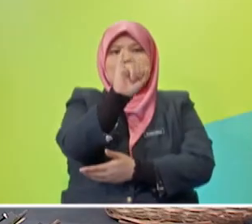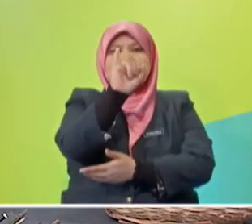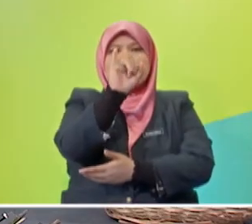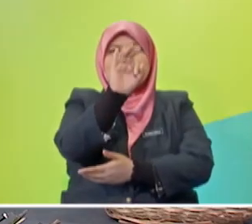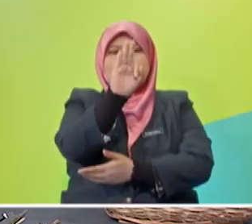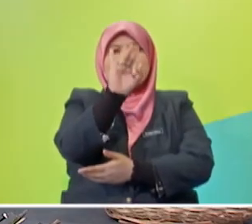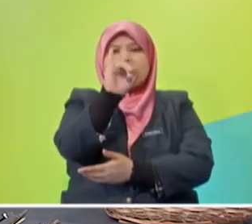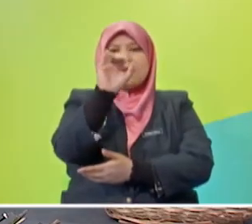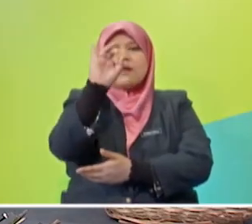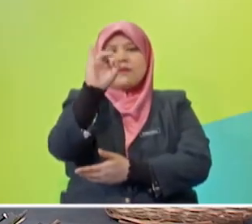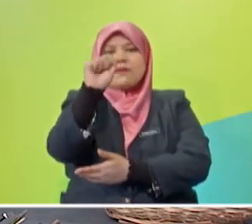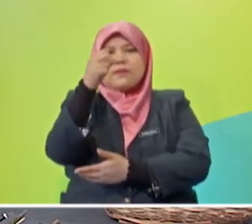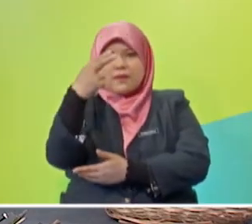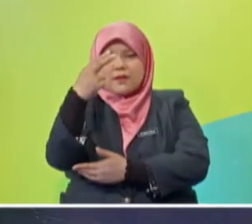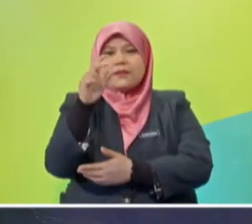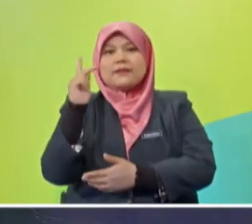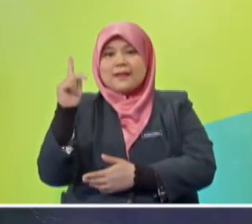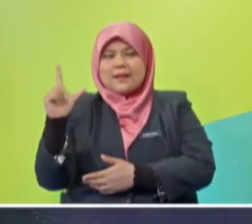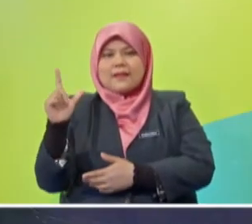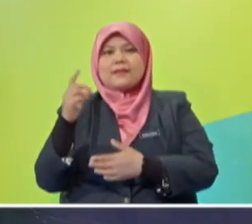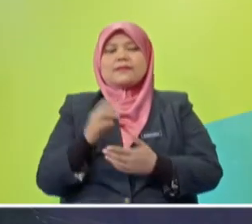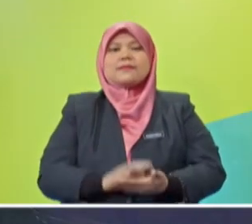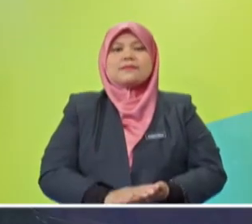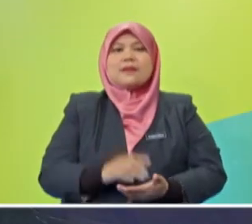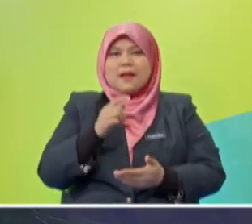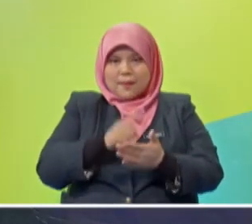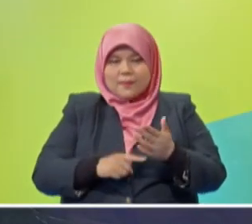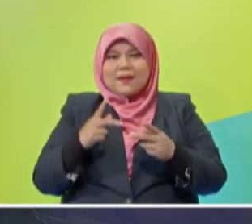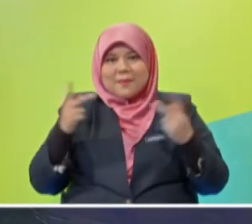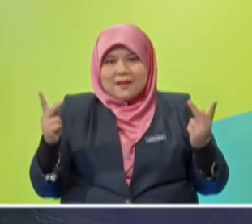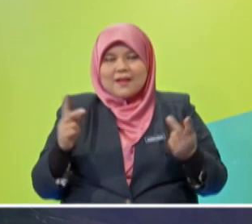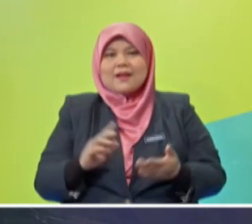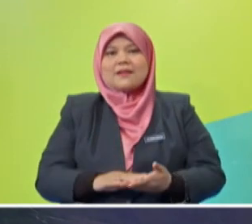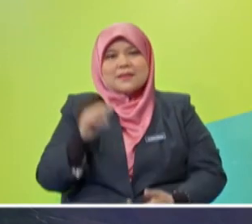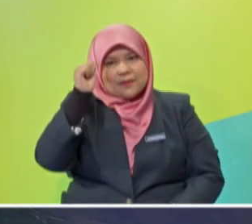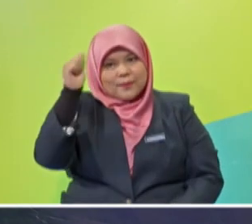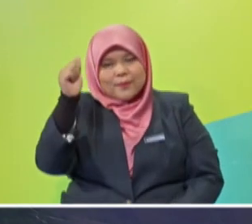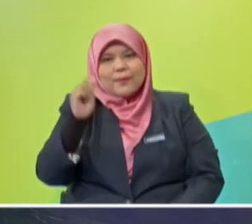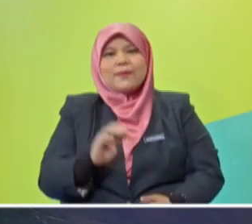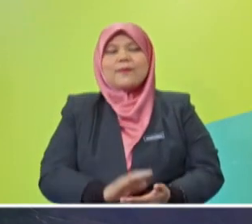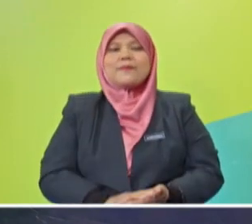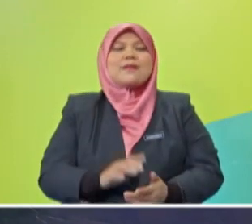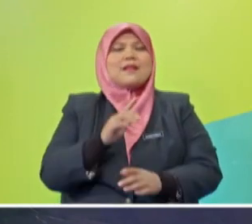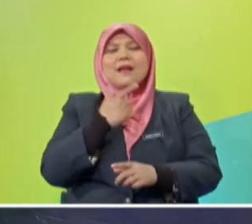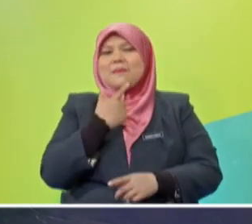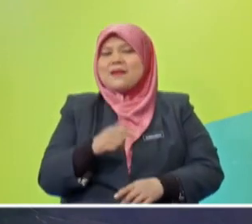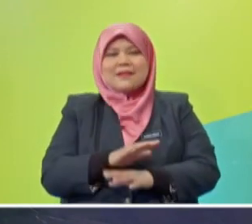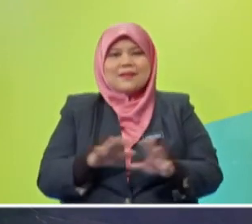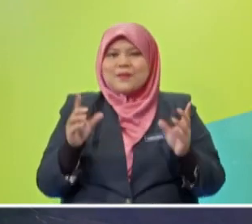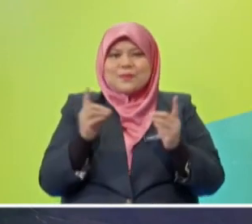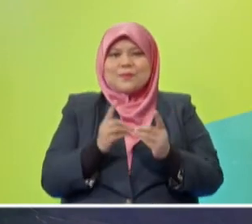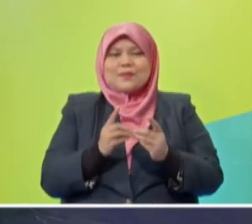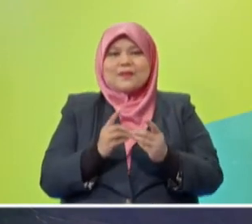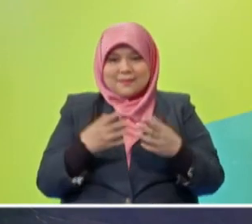Wangsa, Kuala Lumpur. Assalamualaikum Cikgu, apa khabar? Waalaikumsalam warahmatullahi wabarakatuh. Lama tak jumpa. Cikgu sihat? Sihat,